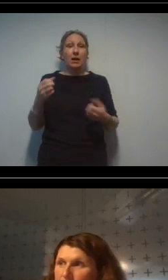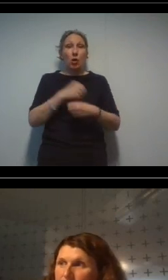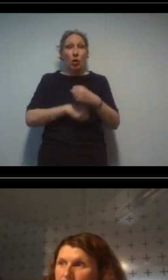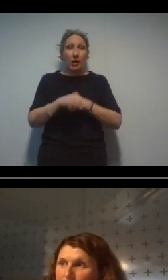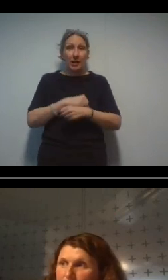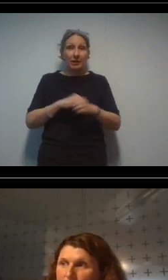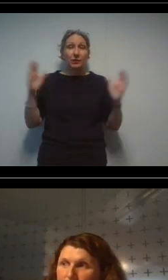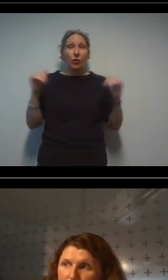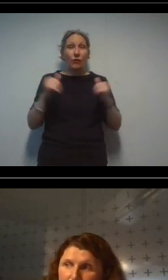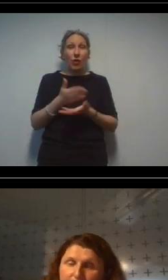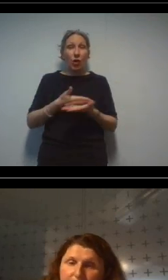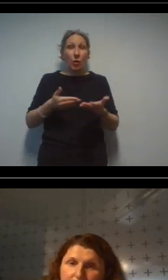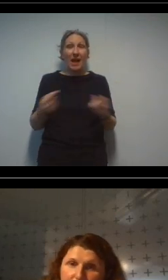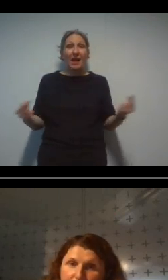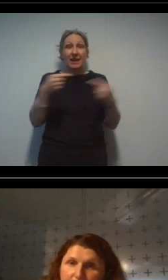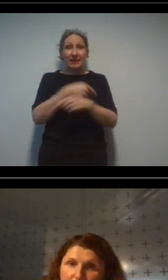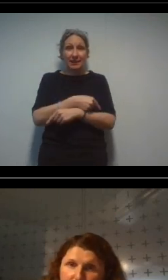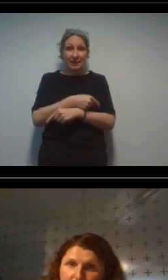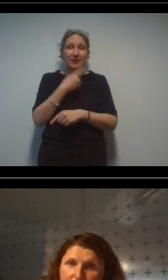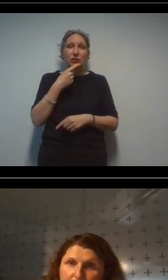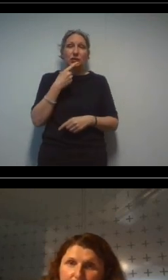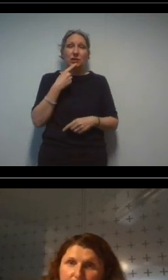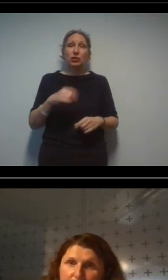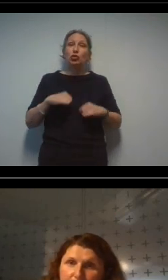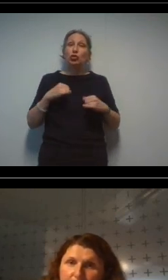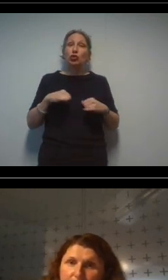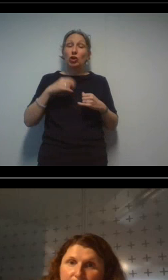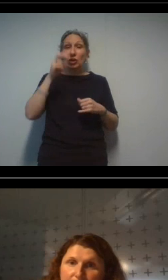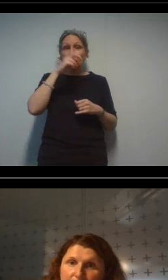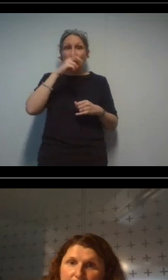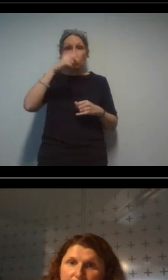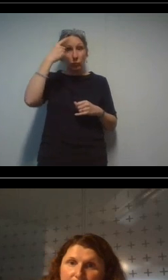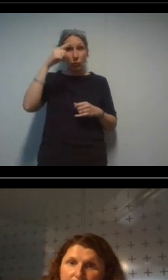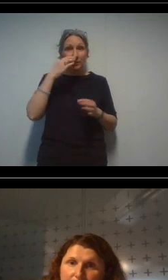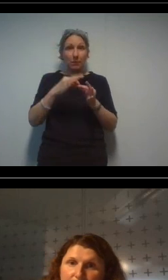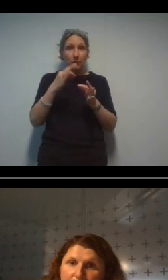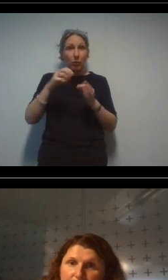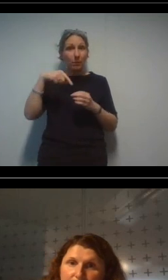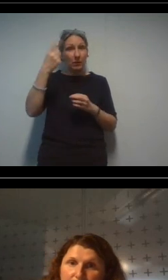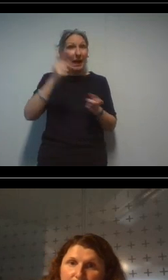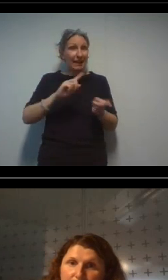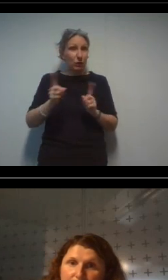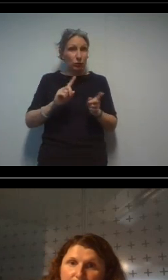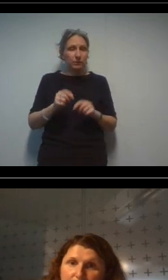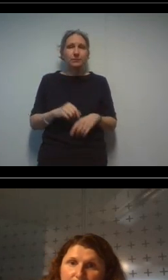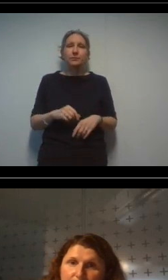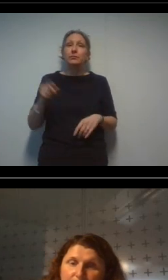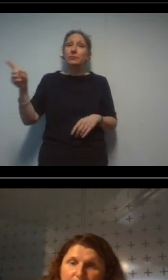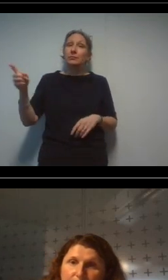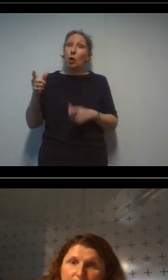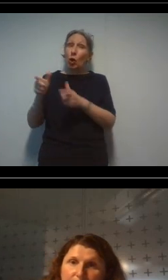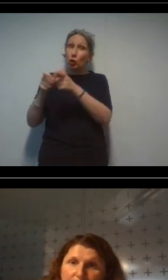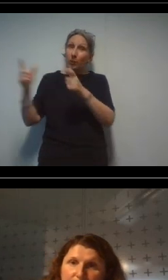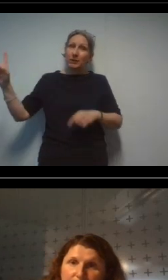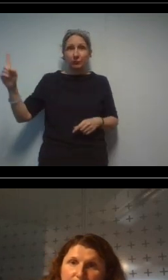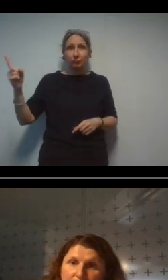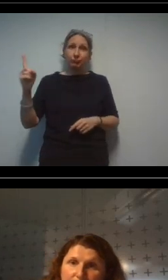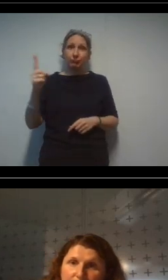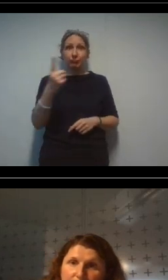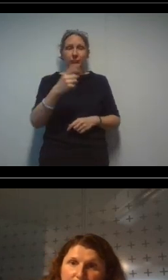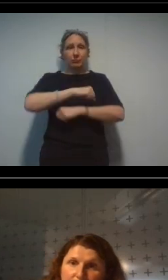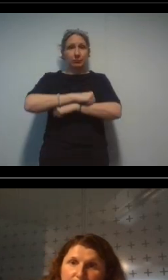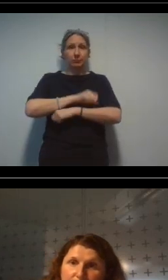où ce sont les jeunes qui cherchent une alternance pour septembre qui ont leur stand et les entreprises qui viennent à elles sous forme